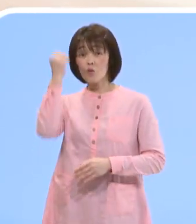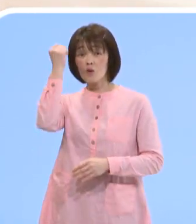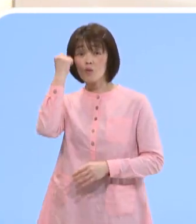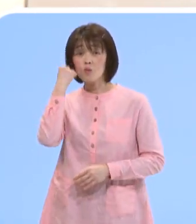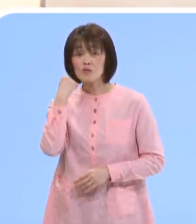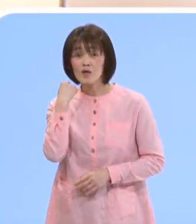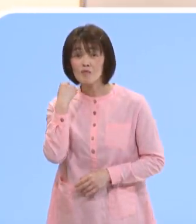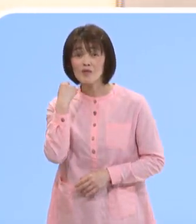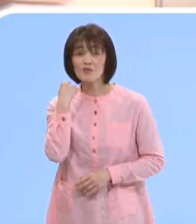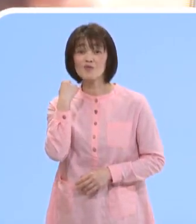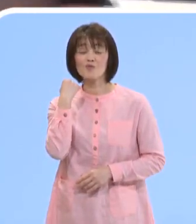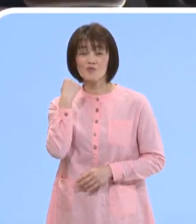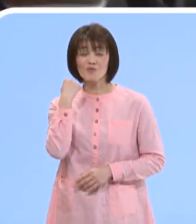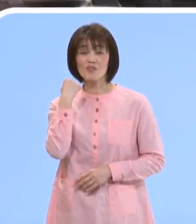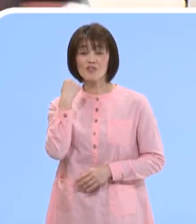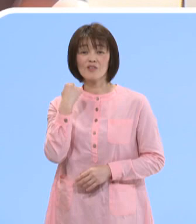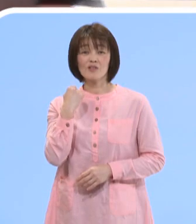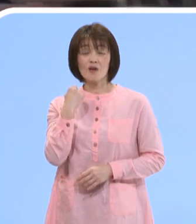はようございます。